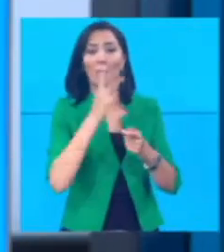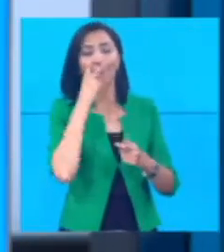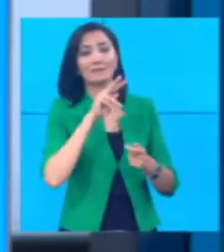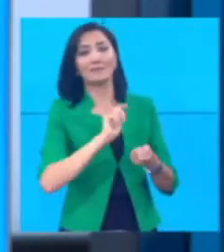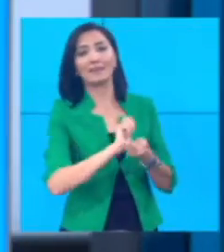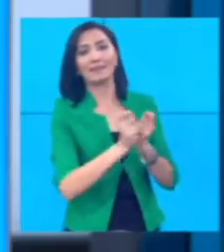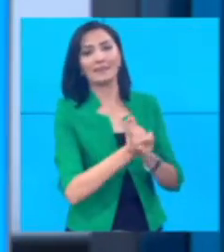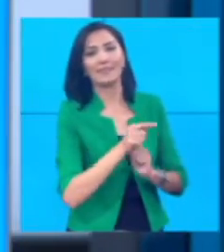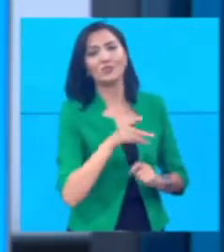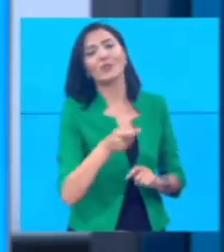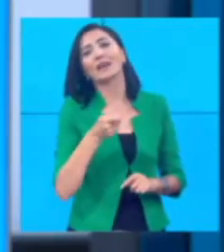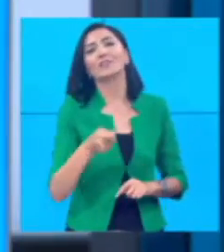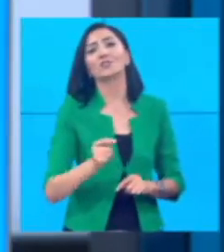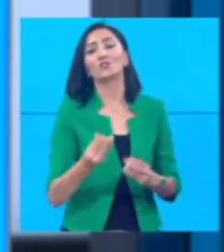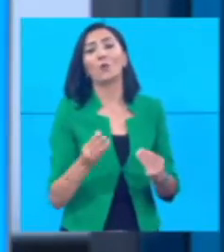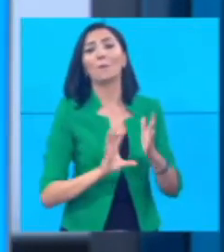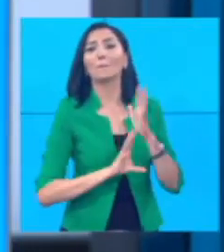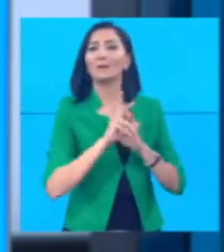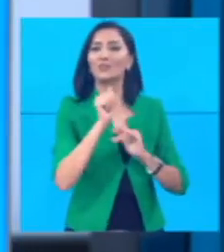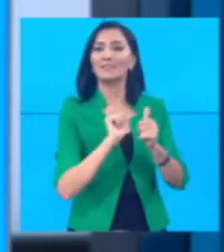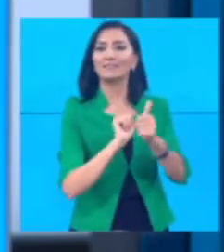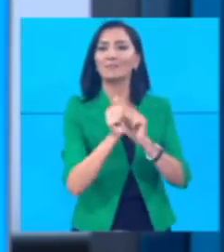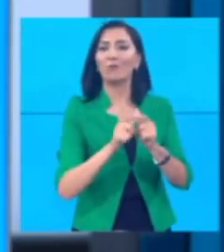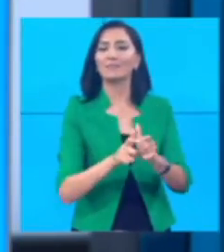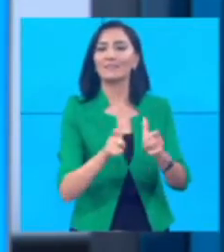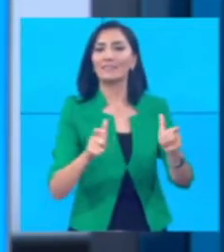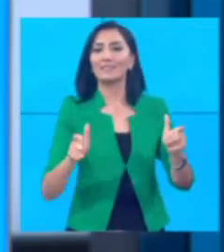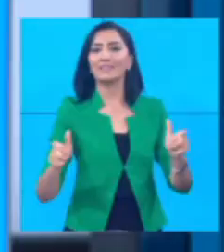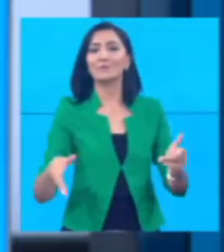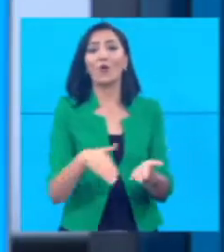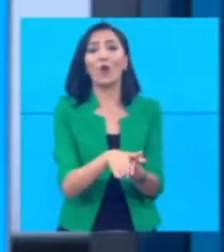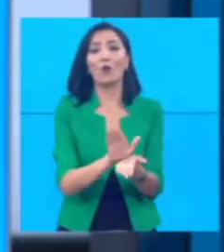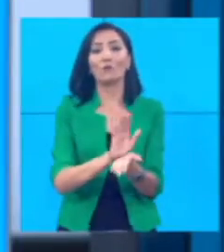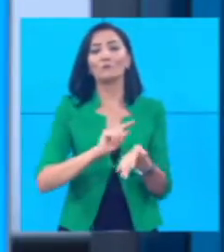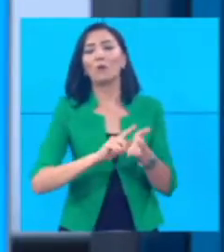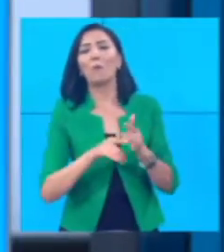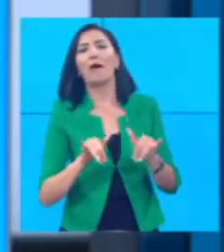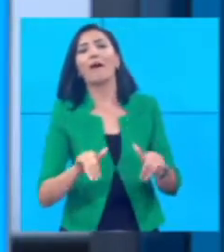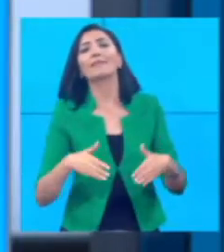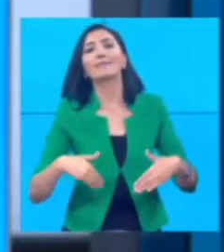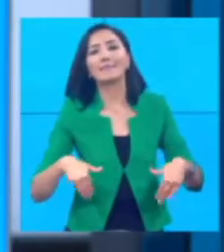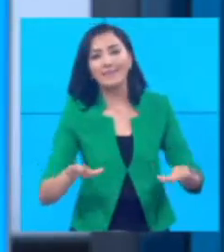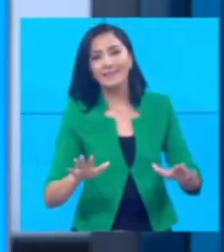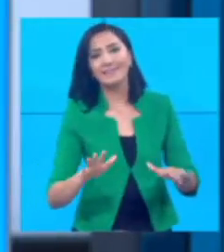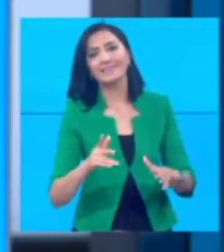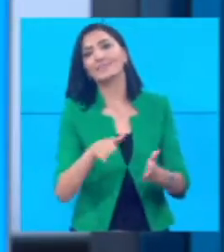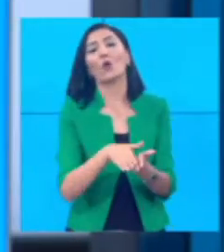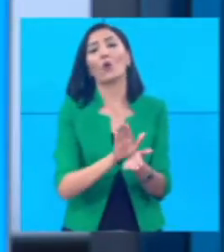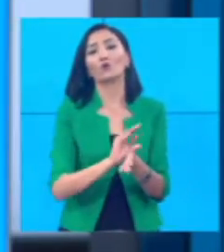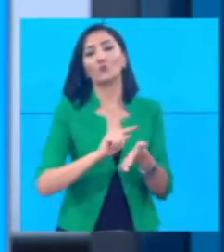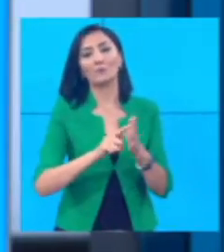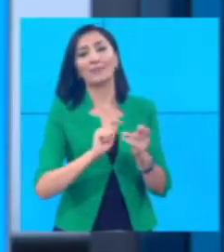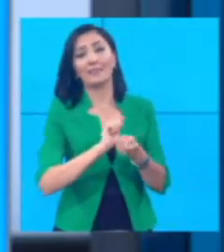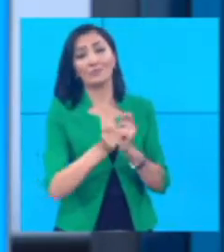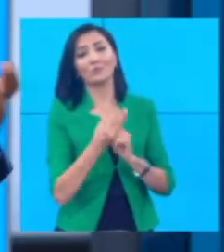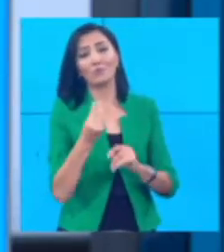bakış açısı da değişti. Evet. Gerçekten çok başarılı sporcular yetiştirdik. Ödül yönetmeli bile aynı değildi. Evet, ödül yönetmeliğinde